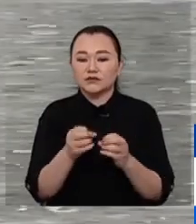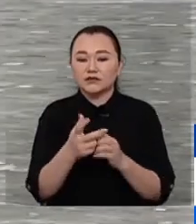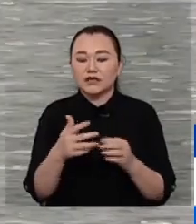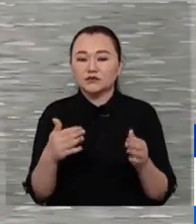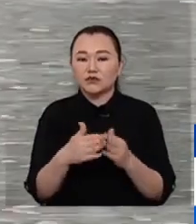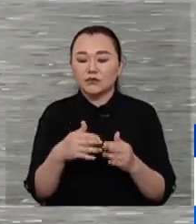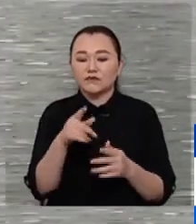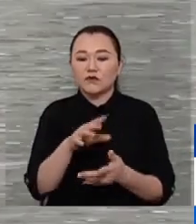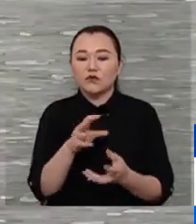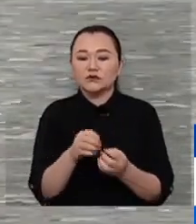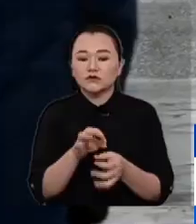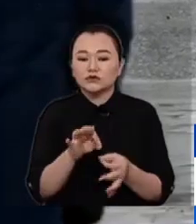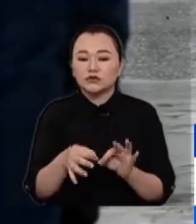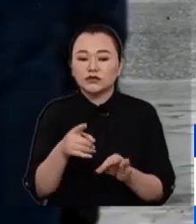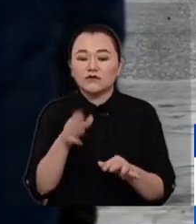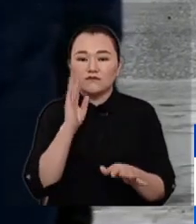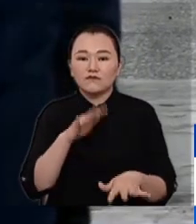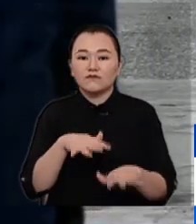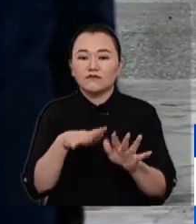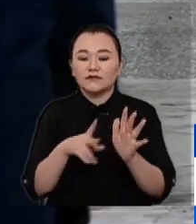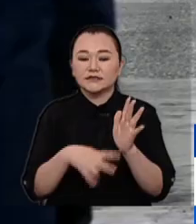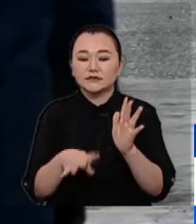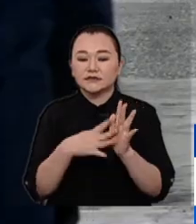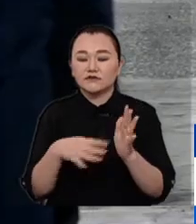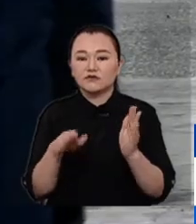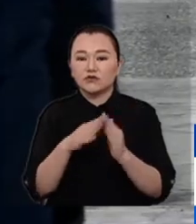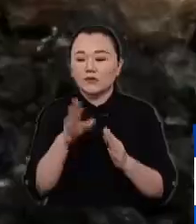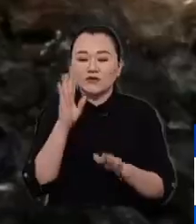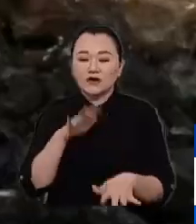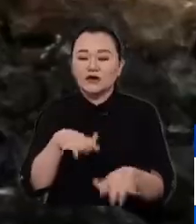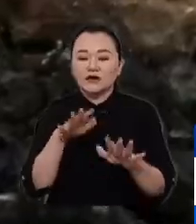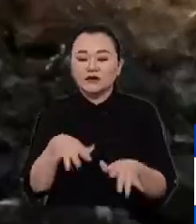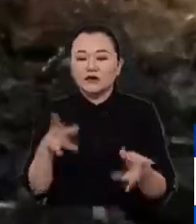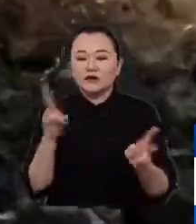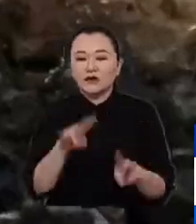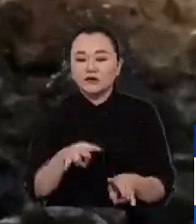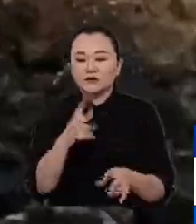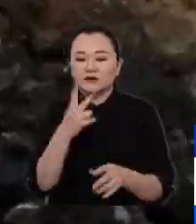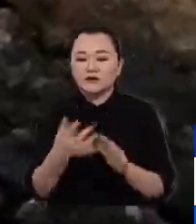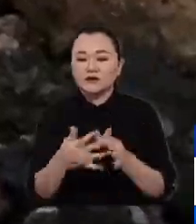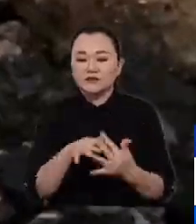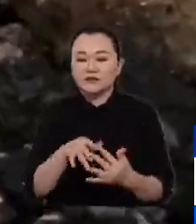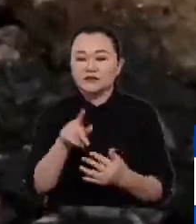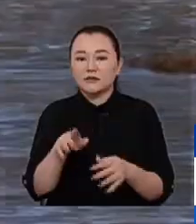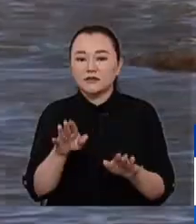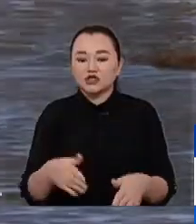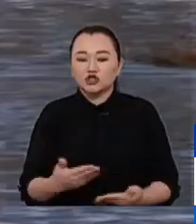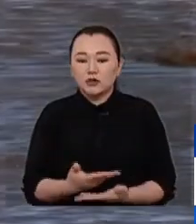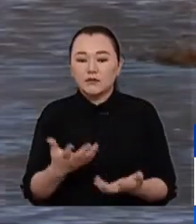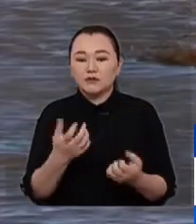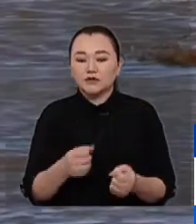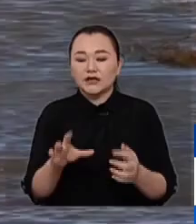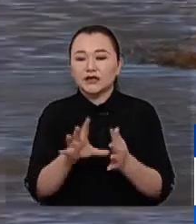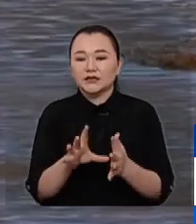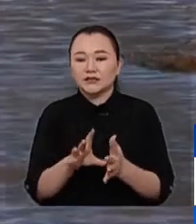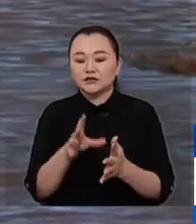общей сложности там было затоплено 79 домов. Из-за паводков обесточенными остаются два села. Там местные жители получают